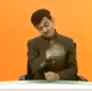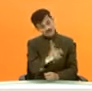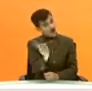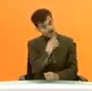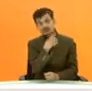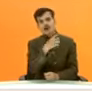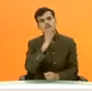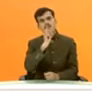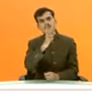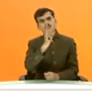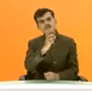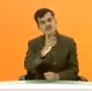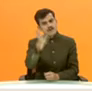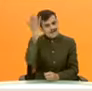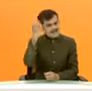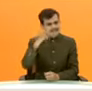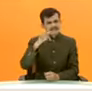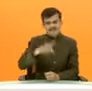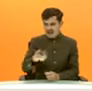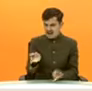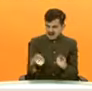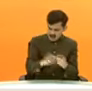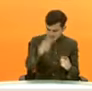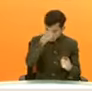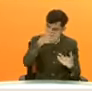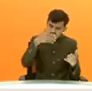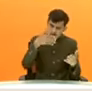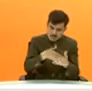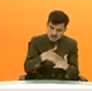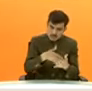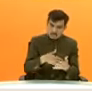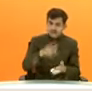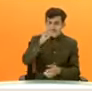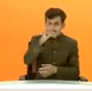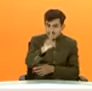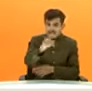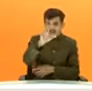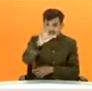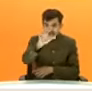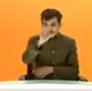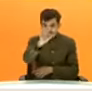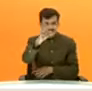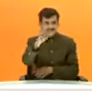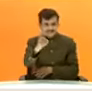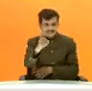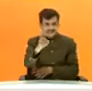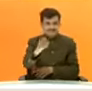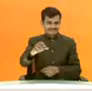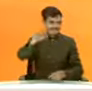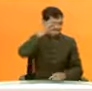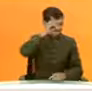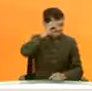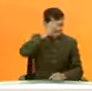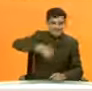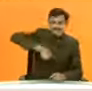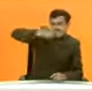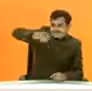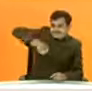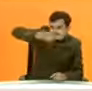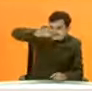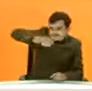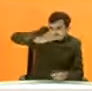था। ऐसे हालात में 1917 में गांधी जी बिहार के चंपारण